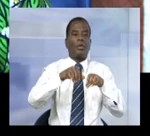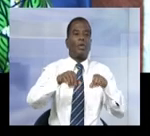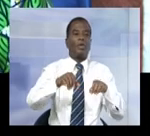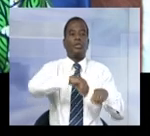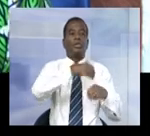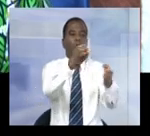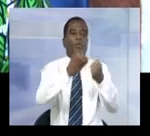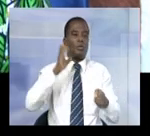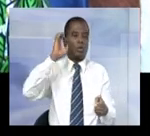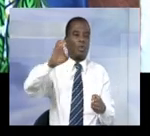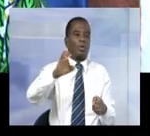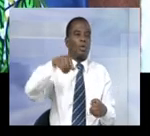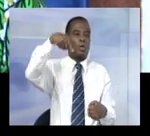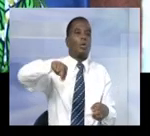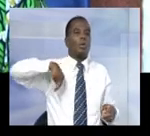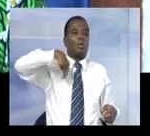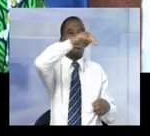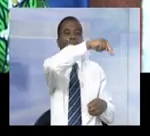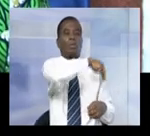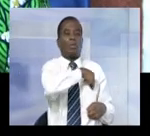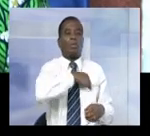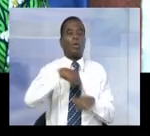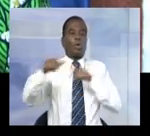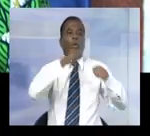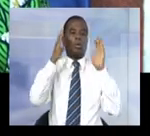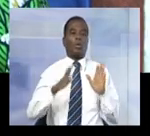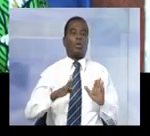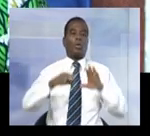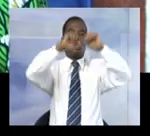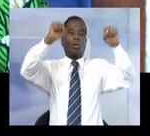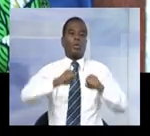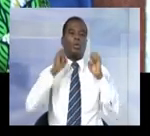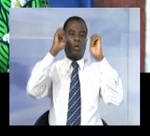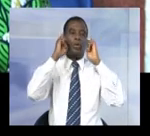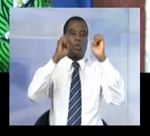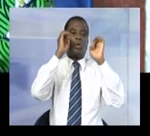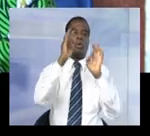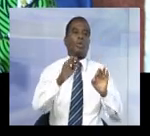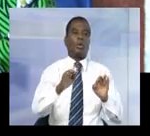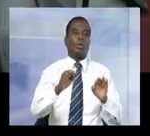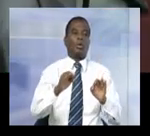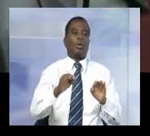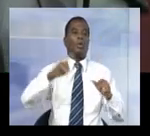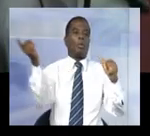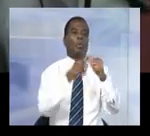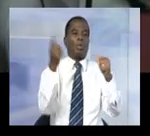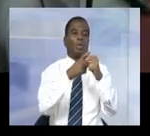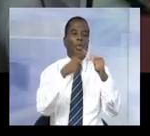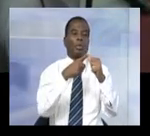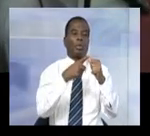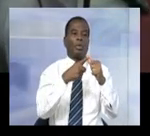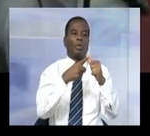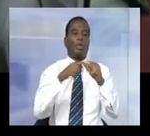je voudrais que nous, acteurs du système éducatif, j'aurais dû dire premier acteur du